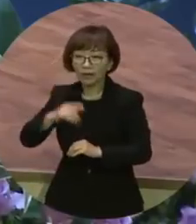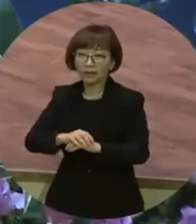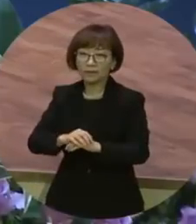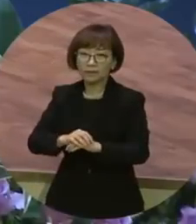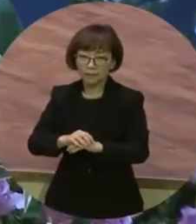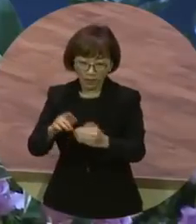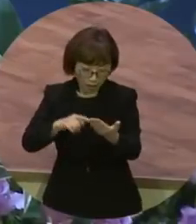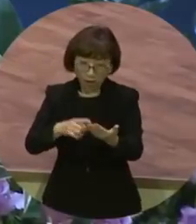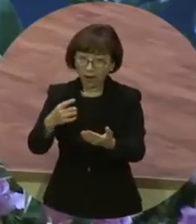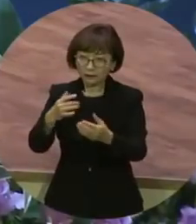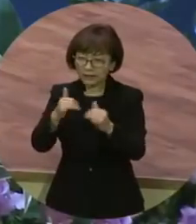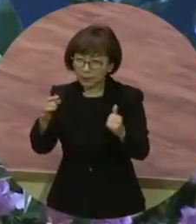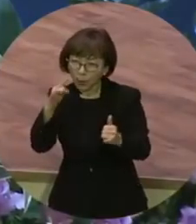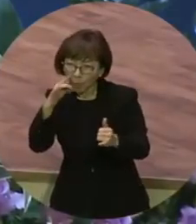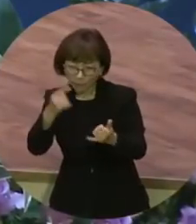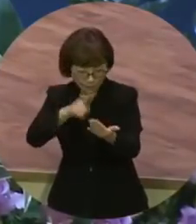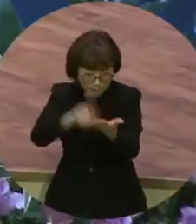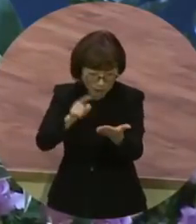조회수가 수십만 건이에요.